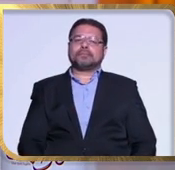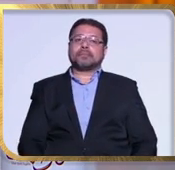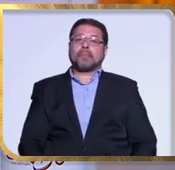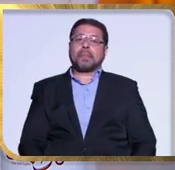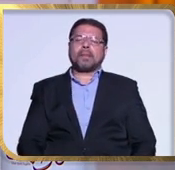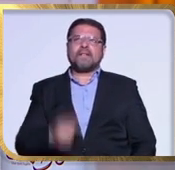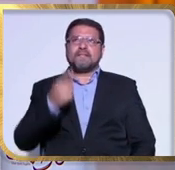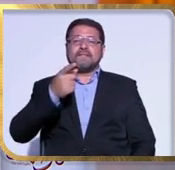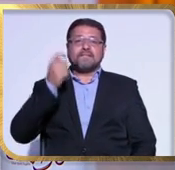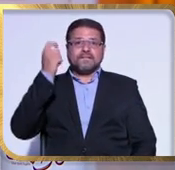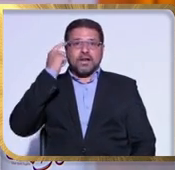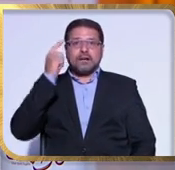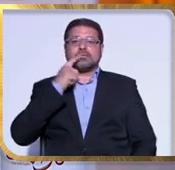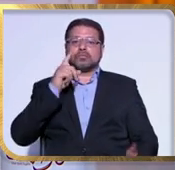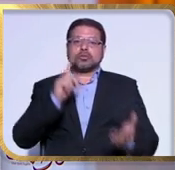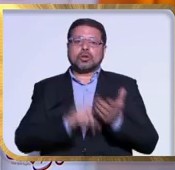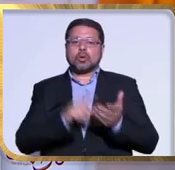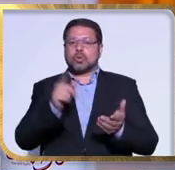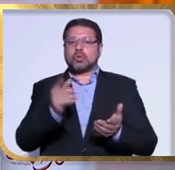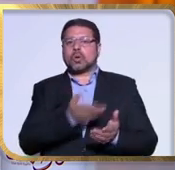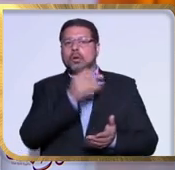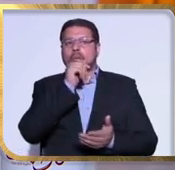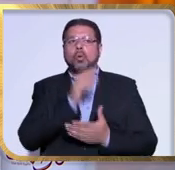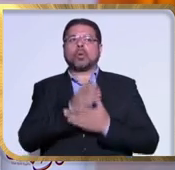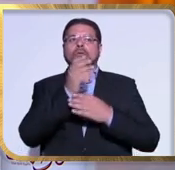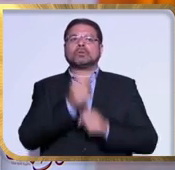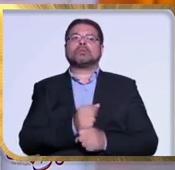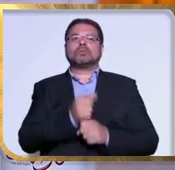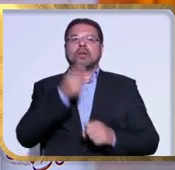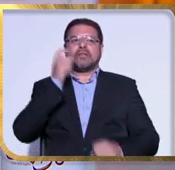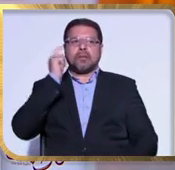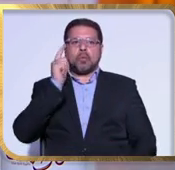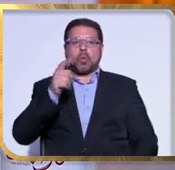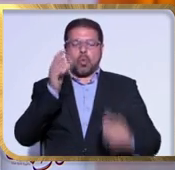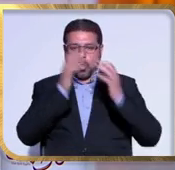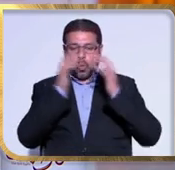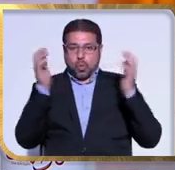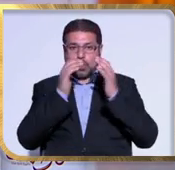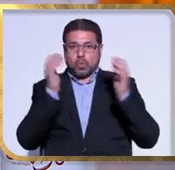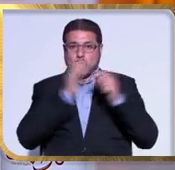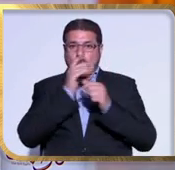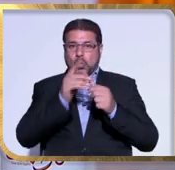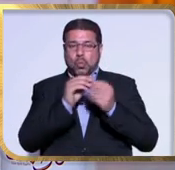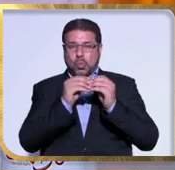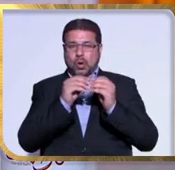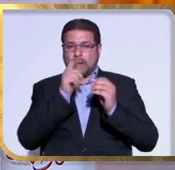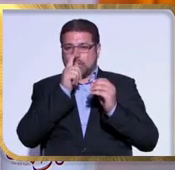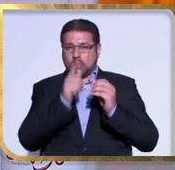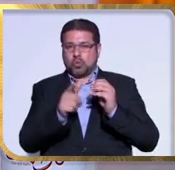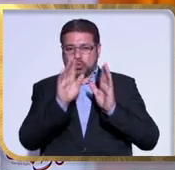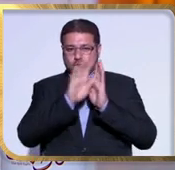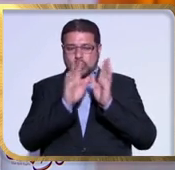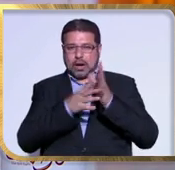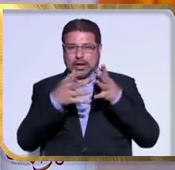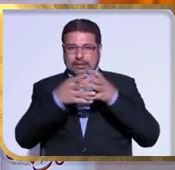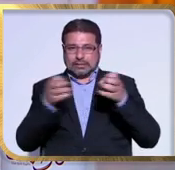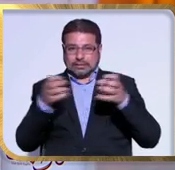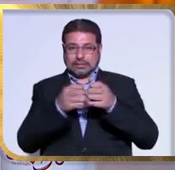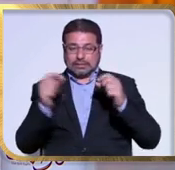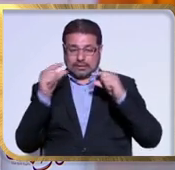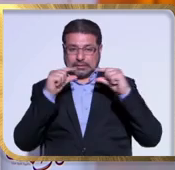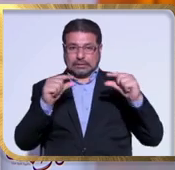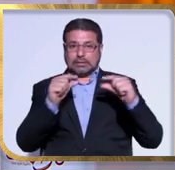ففهم صدق رسول الله صلى الله عليه وسلم فهم العلماء من خلال اللي قاله شراح الحديث